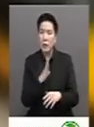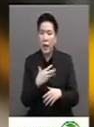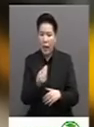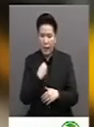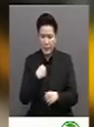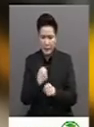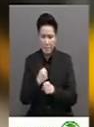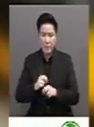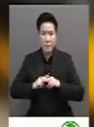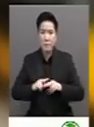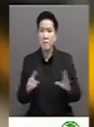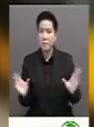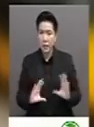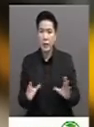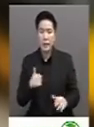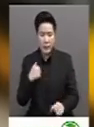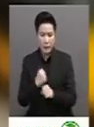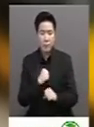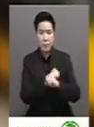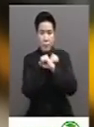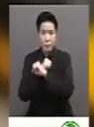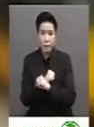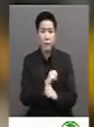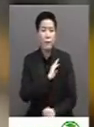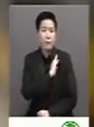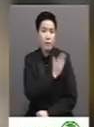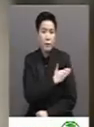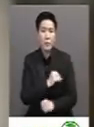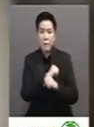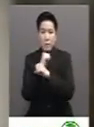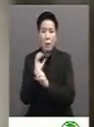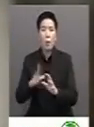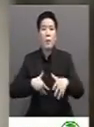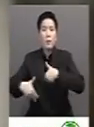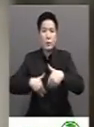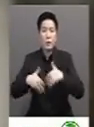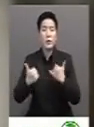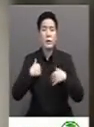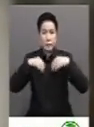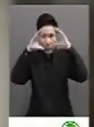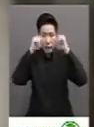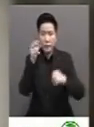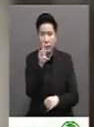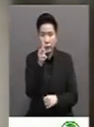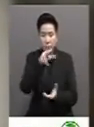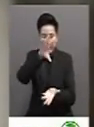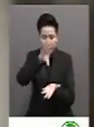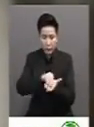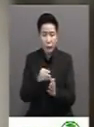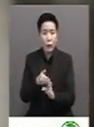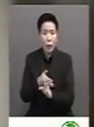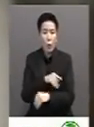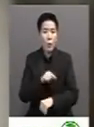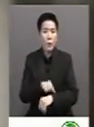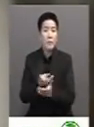ต้องลงมือทำเองเขาจะทำเพื่อปกป้องประเทศและประชาชนค่ะซึ่งดูเตเต้นั้นบันทึกวิดีโอที่ว่านี้ก่อนที่จะลดเวล